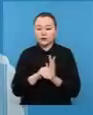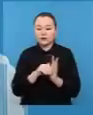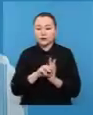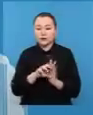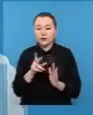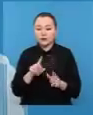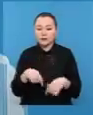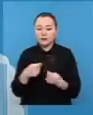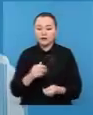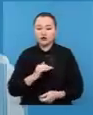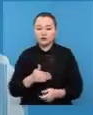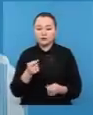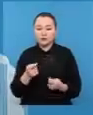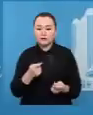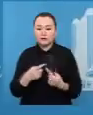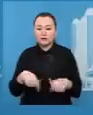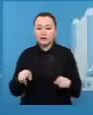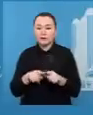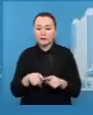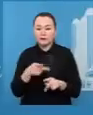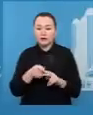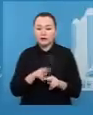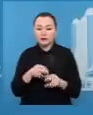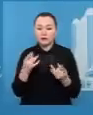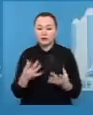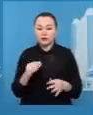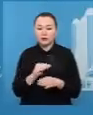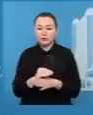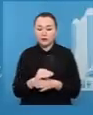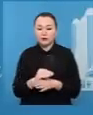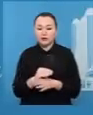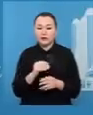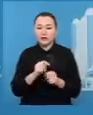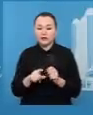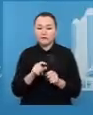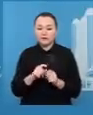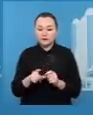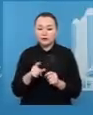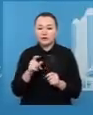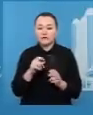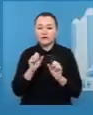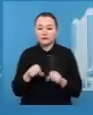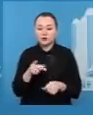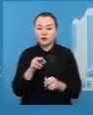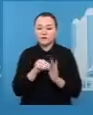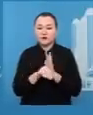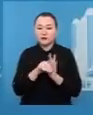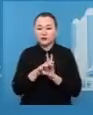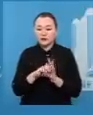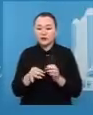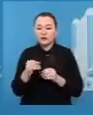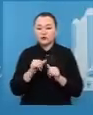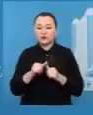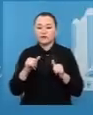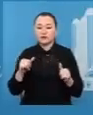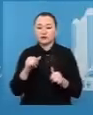для передачи частным управляющим компаниям. То есть это просто дополнительная инвестиционная возможность для вкладчиков диверсифицироваться